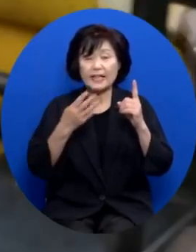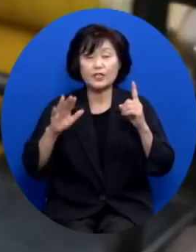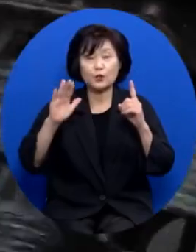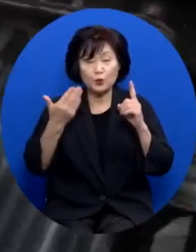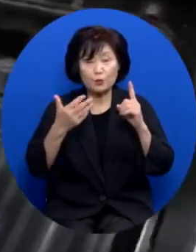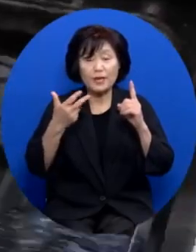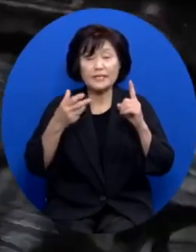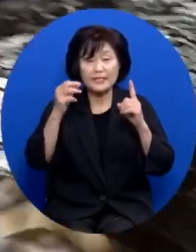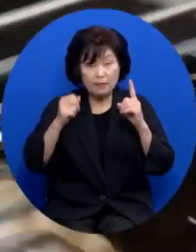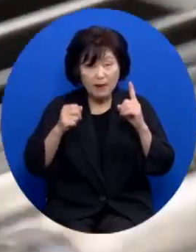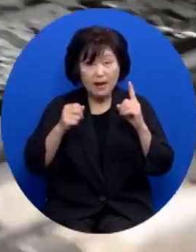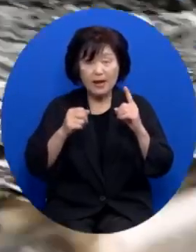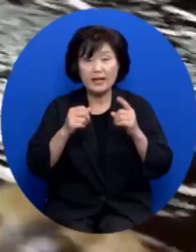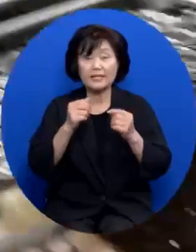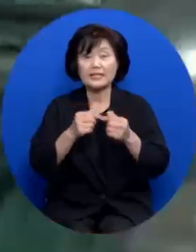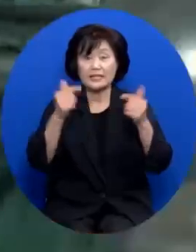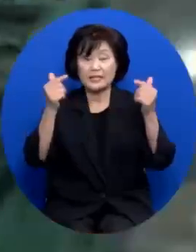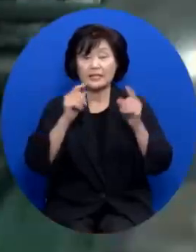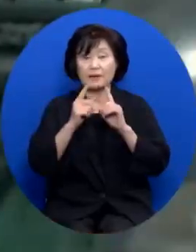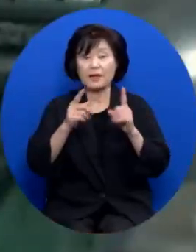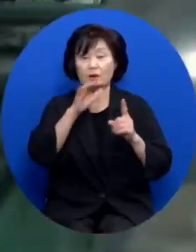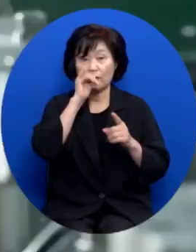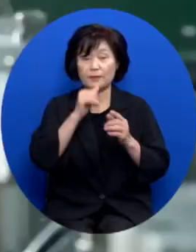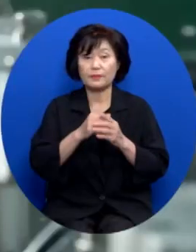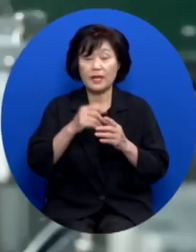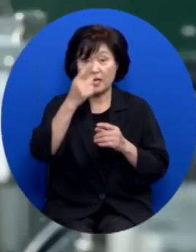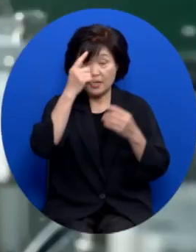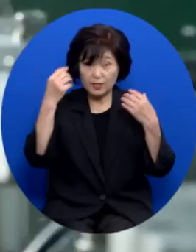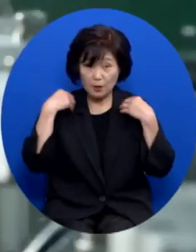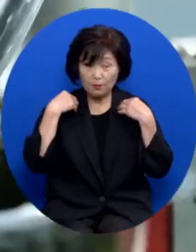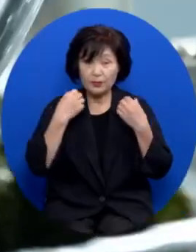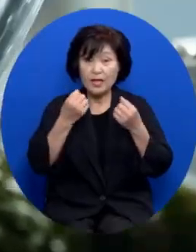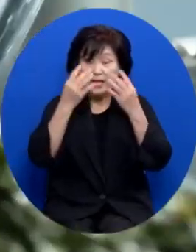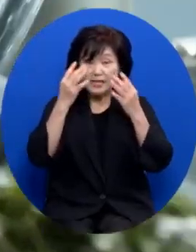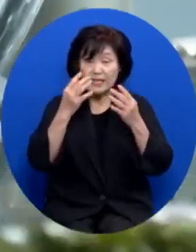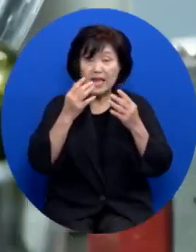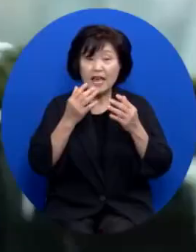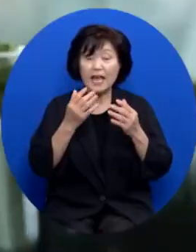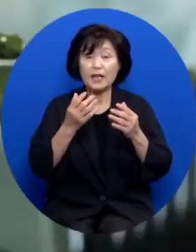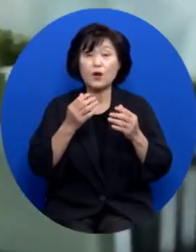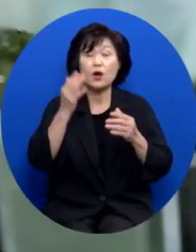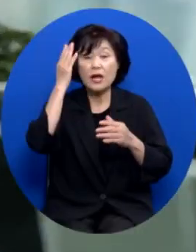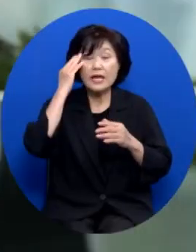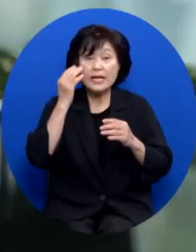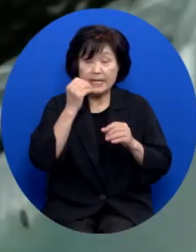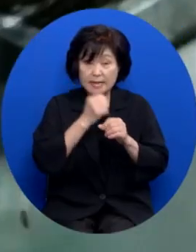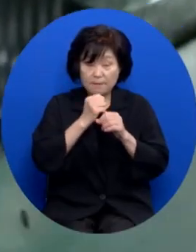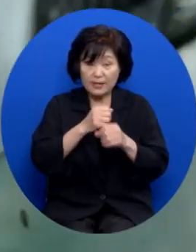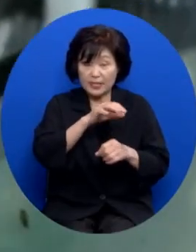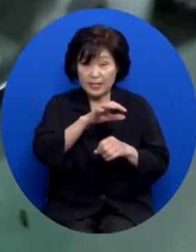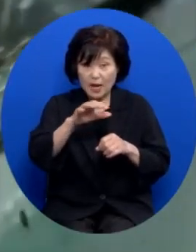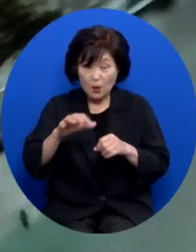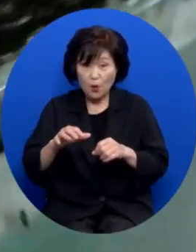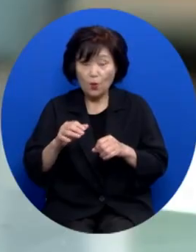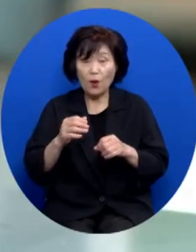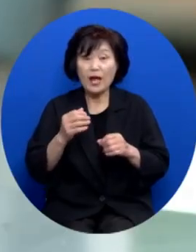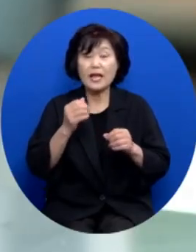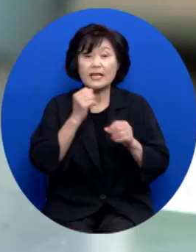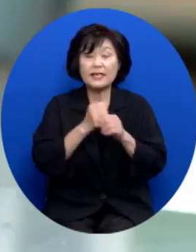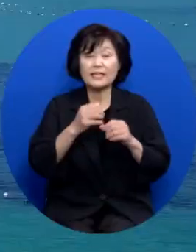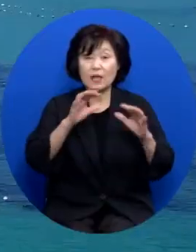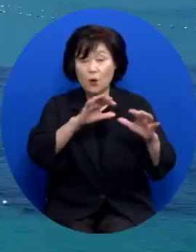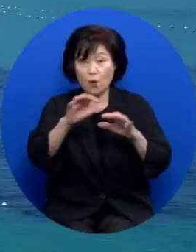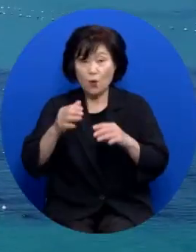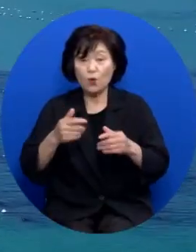4,970만 속을 기록한 것으로 집계됐습니다. 정부는 신규 양식장 개발과 높은 수요에 따른 생산시설 증가 등의